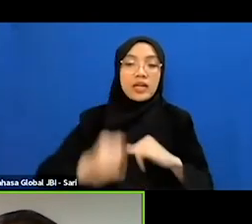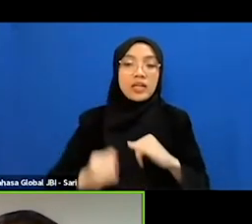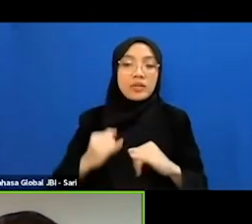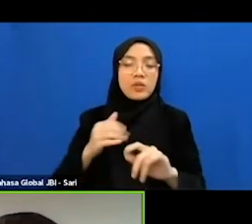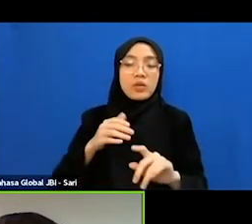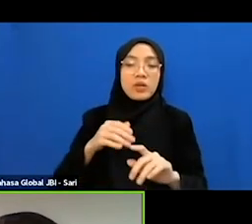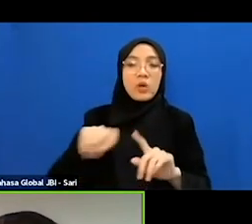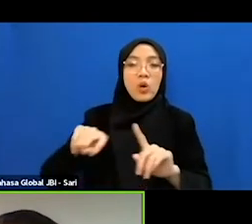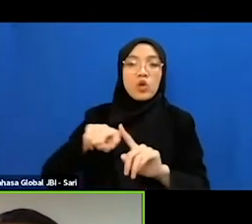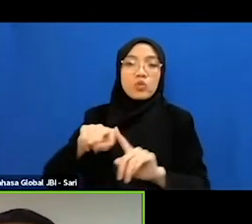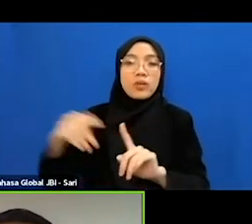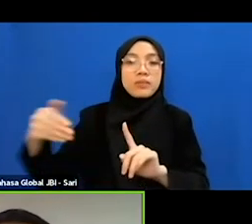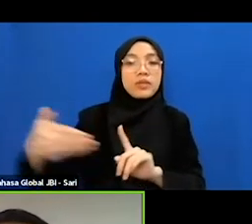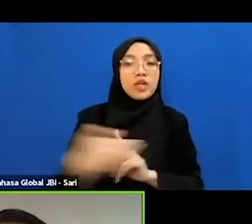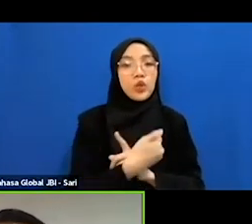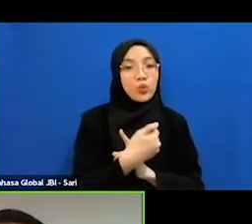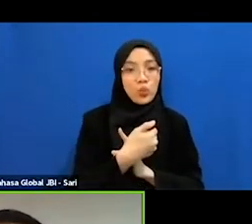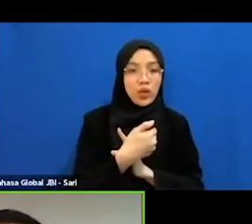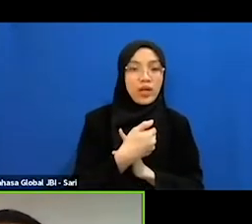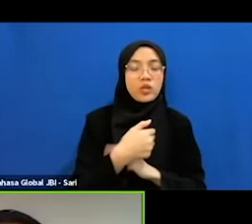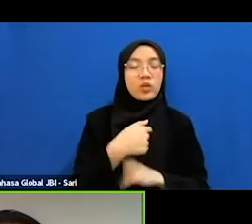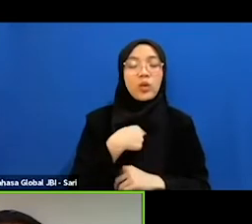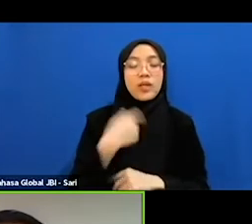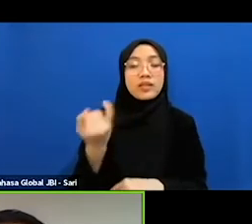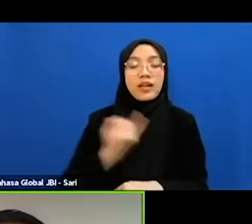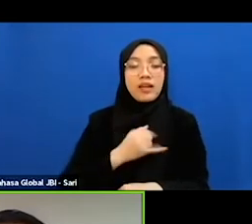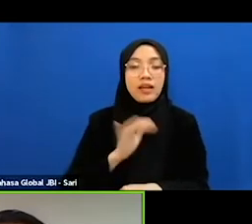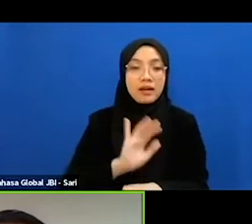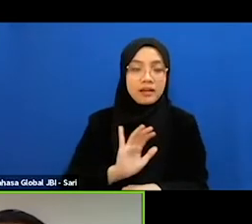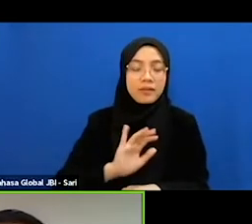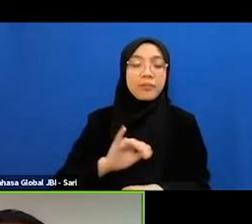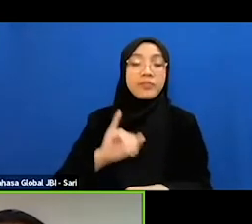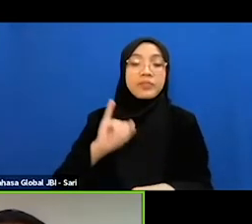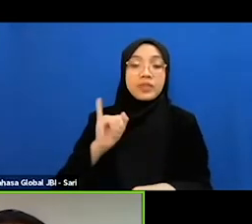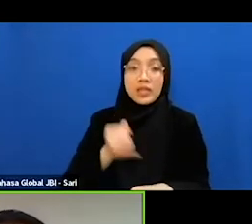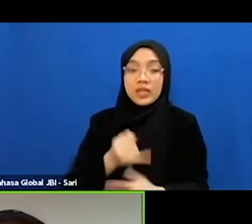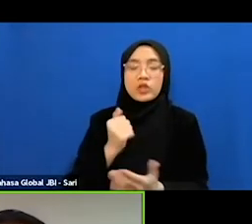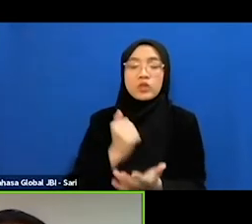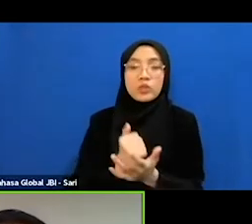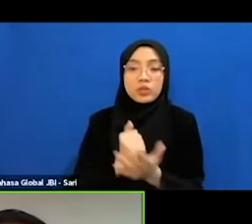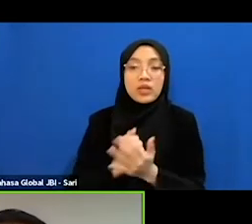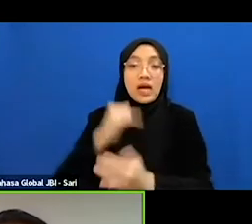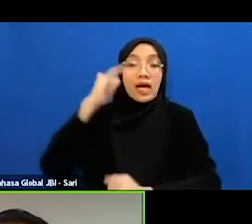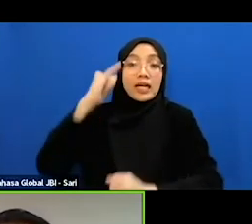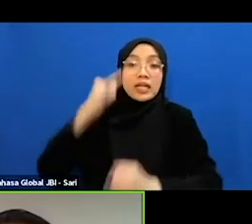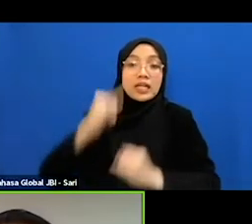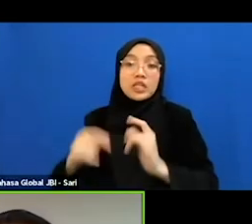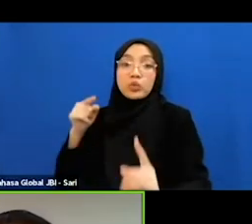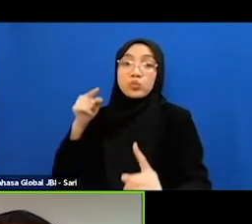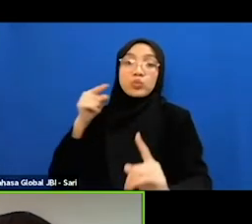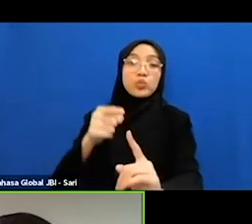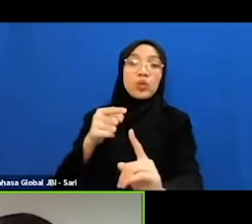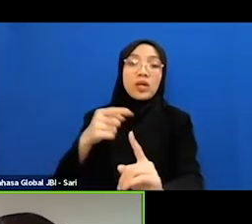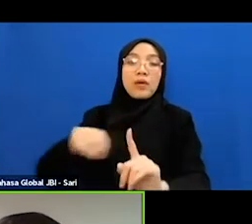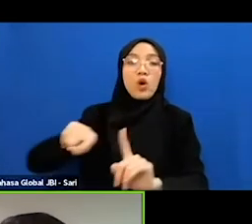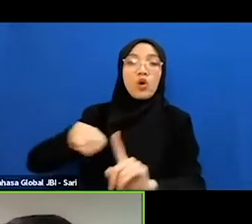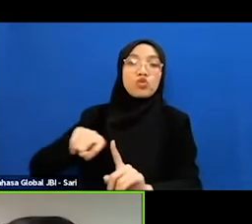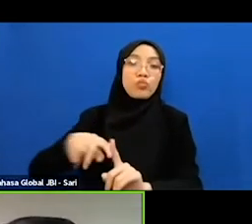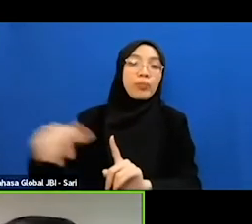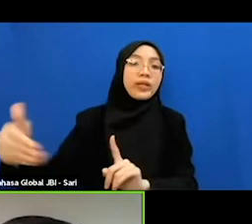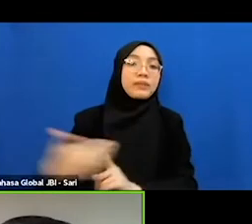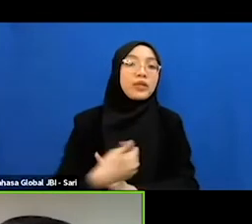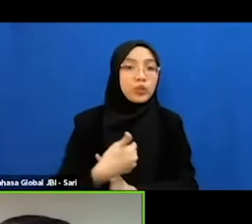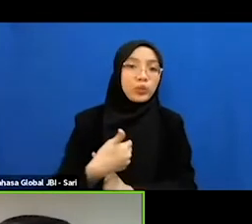perlindungan konsumen Kalau saya tidak keliru jadi memang pada akhirnya yang menjadi tujuan itu adalah perlindungan konsumen